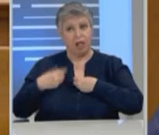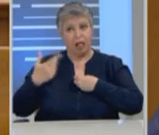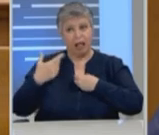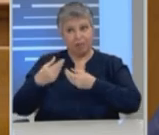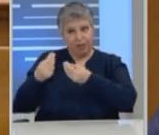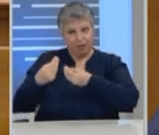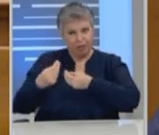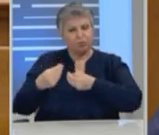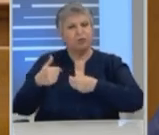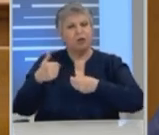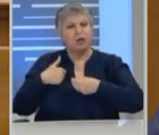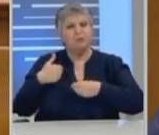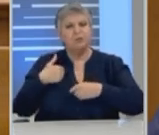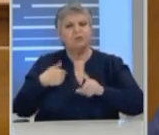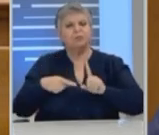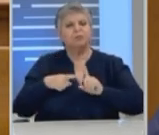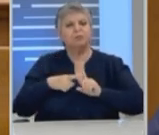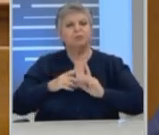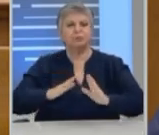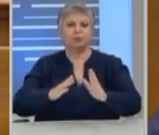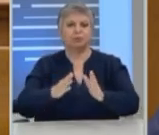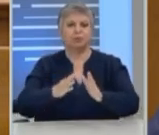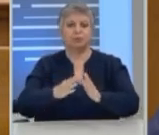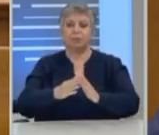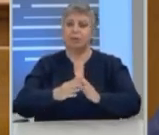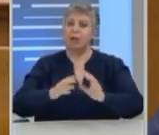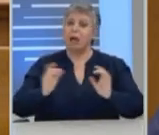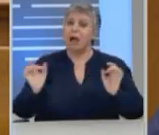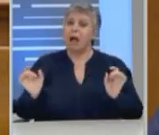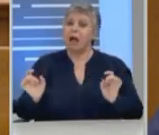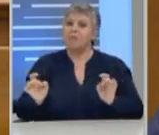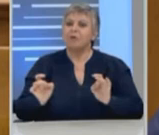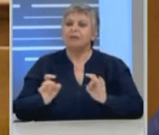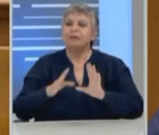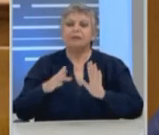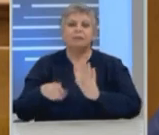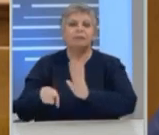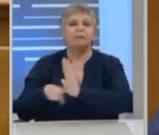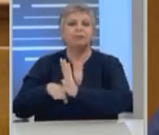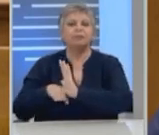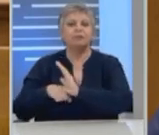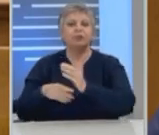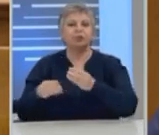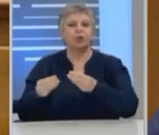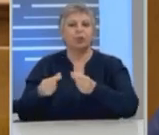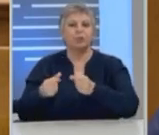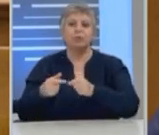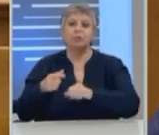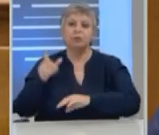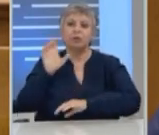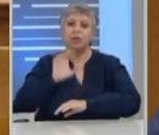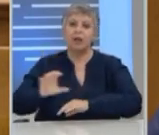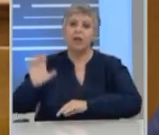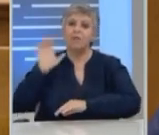εξέλιξη, με ευθύνη κάποιον στην Ευρώπη, τότε το